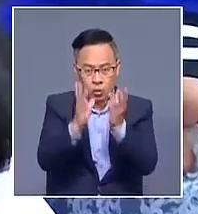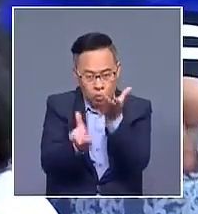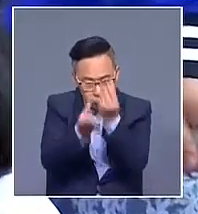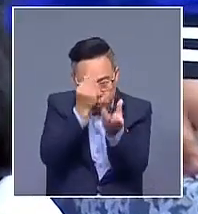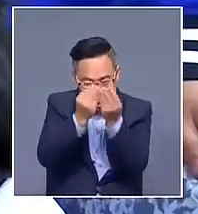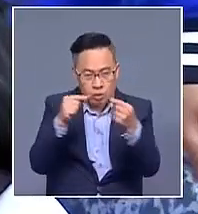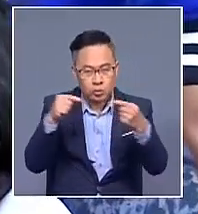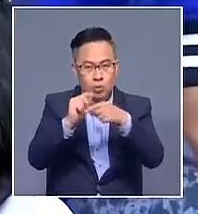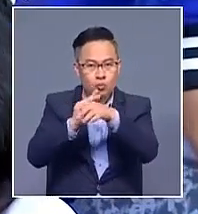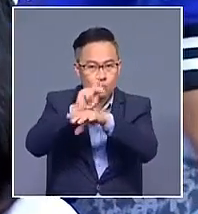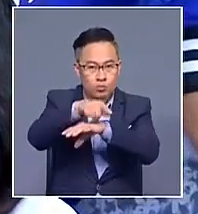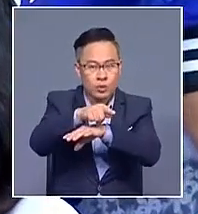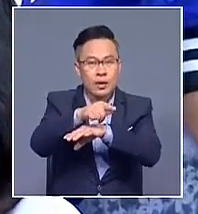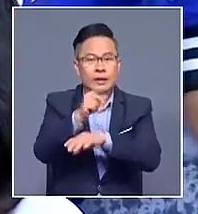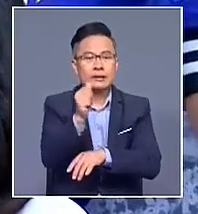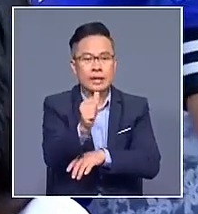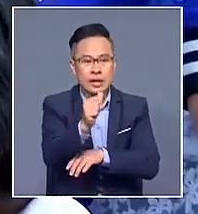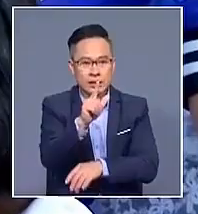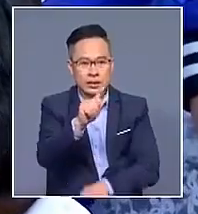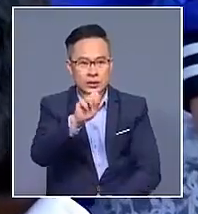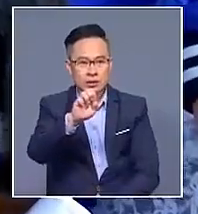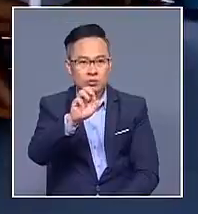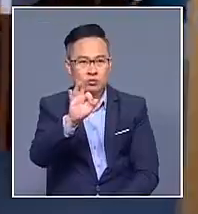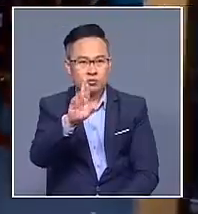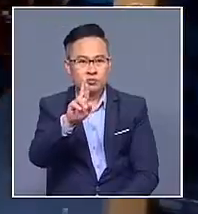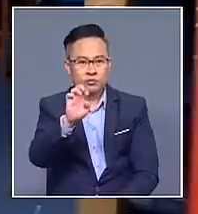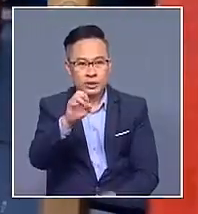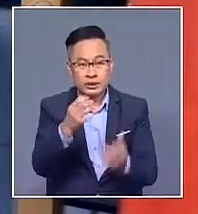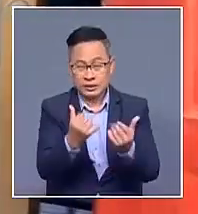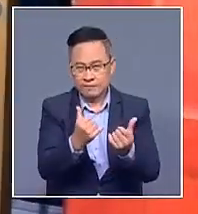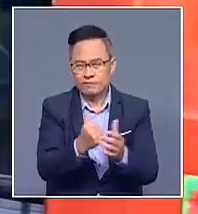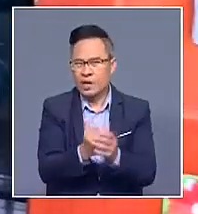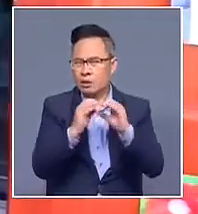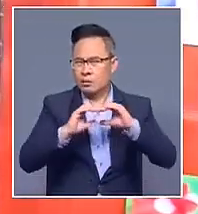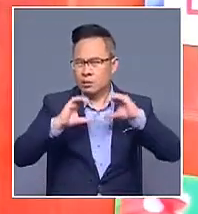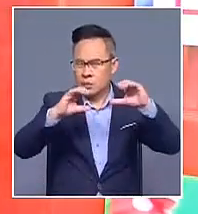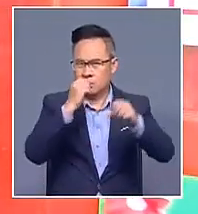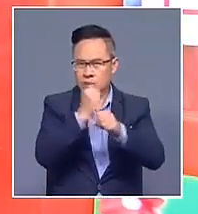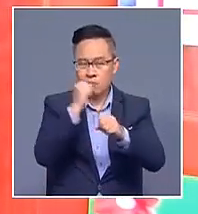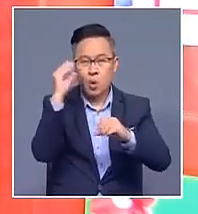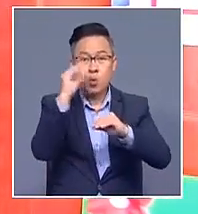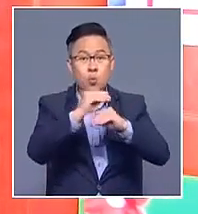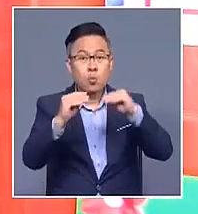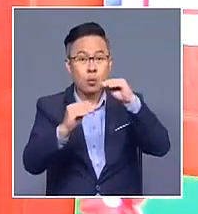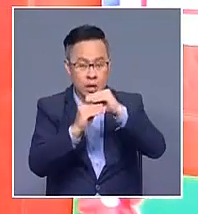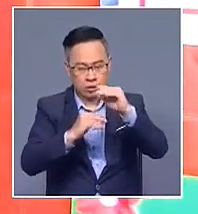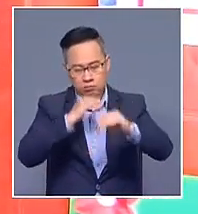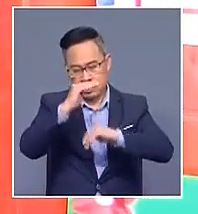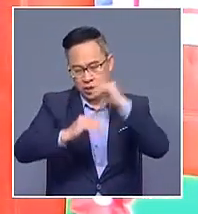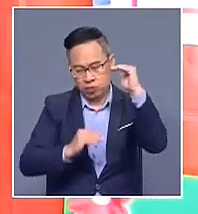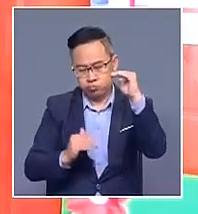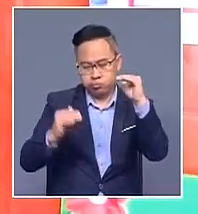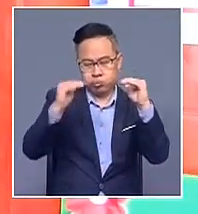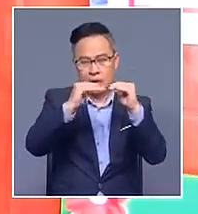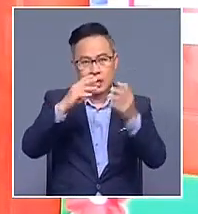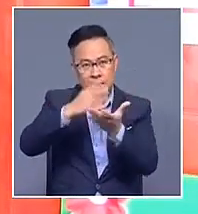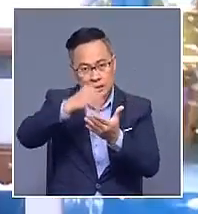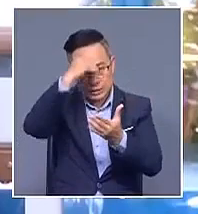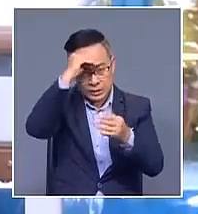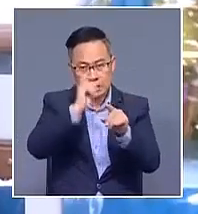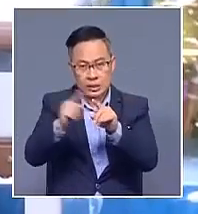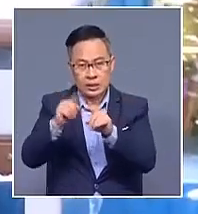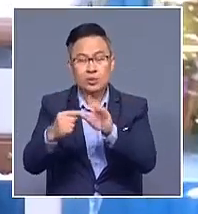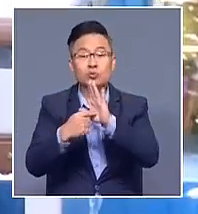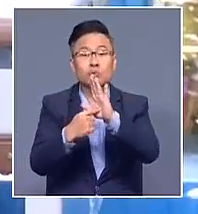ากับติวเตอร์ชื่อดังนอกจากนี้นะคะรัฐบาลกำลังอยู่ระหว่างการจัดทำโครงการยกระดับการศึกษาของเด็กไทยอื่น